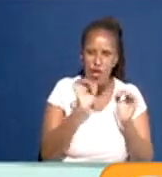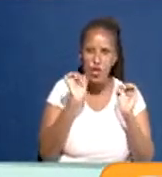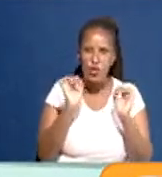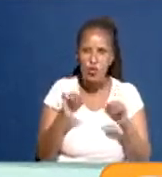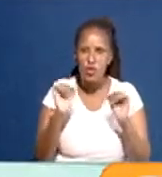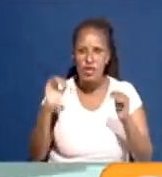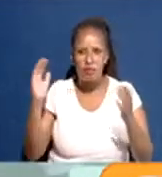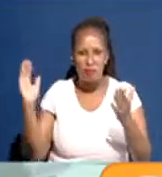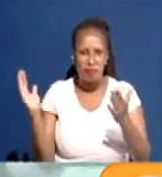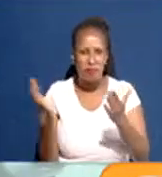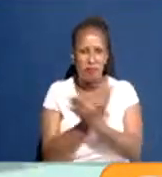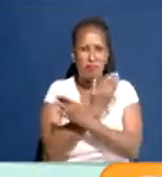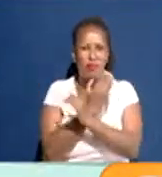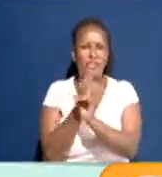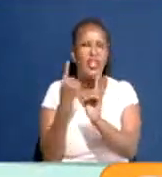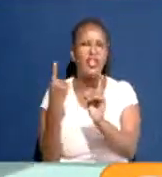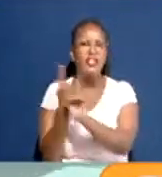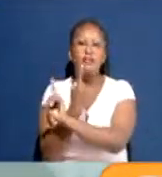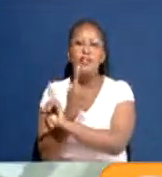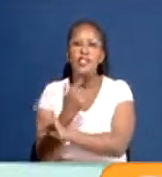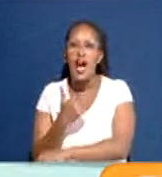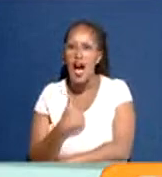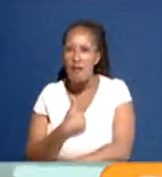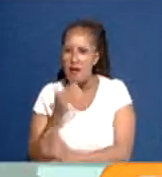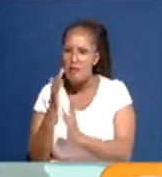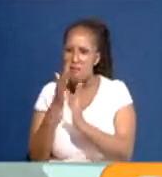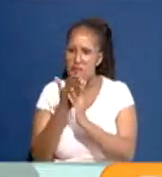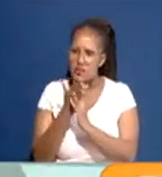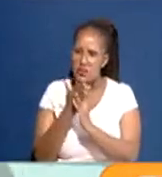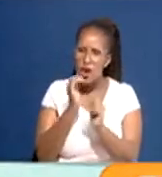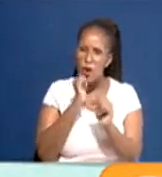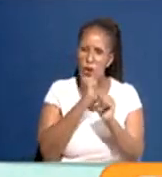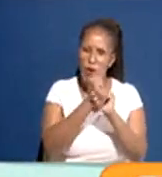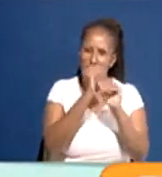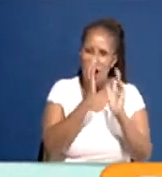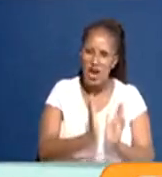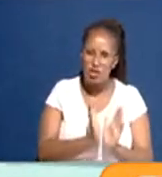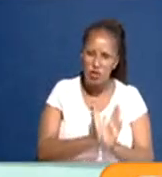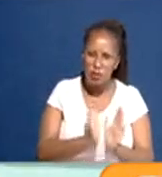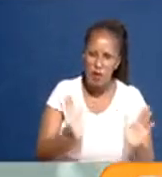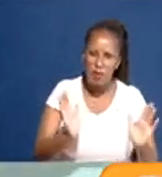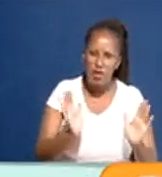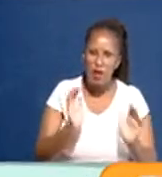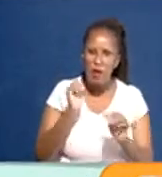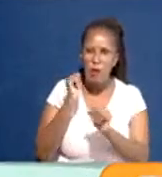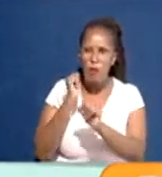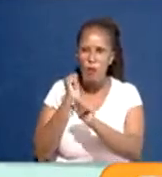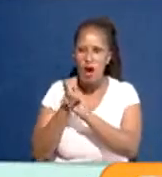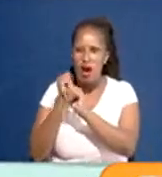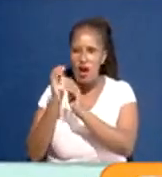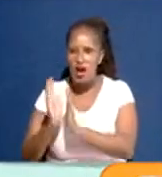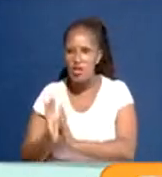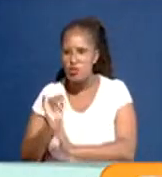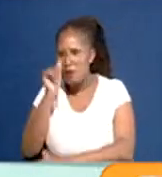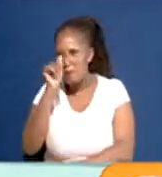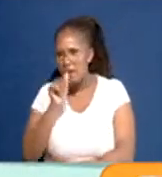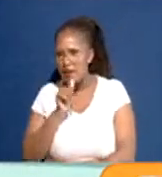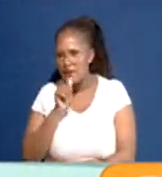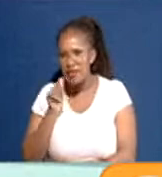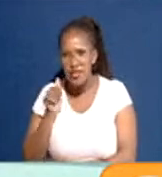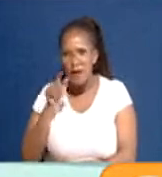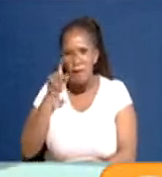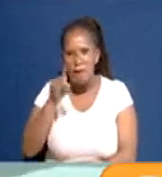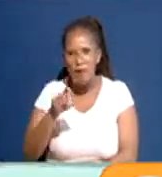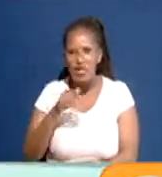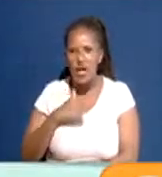Tuondoe tofauti ambayo iko kati ya wafanyikazi wa umma, wafanyikazi wa private sector. We